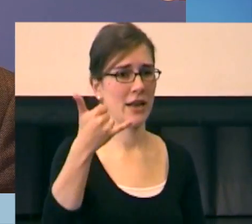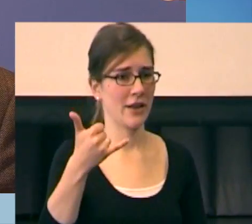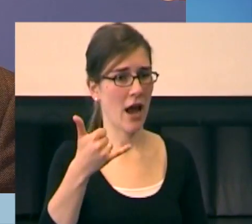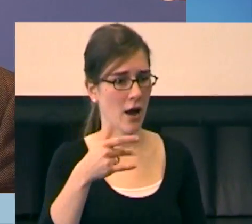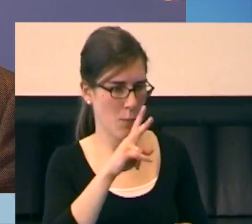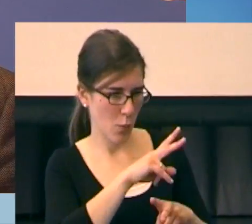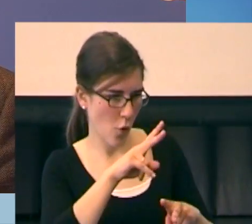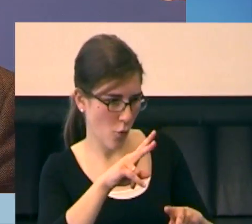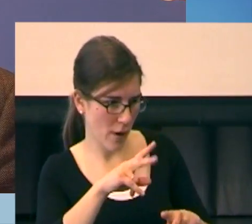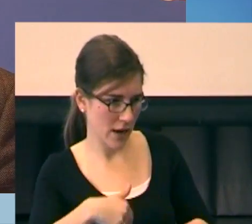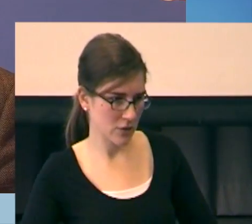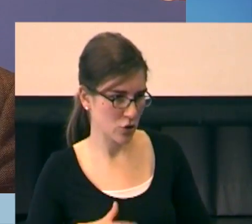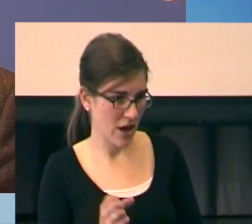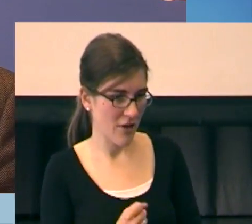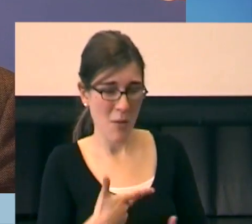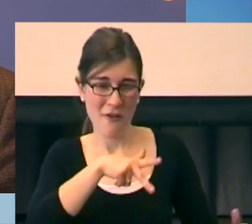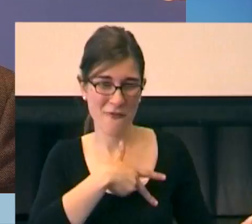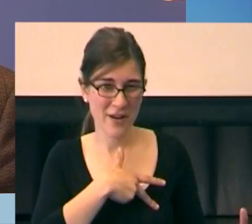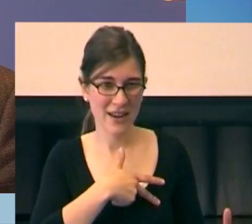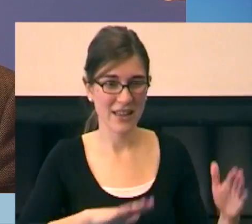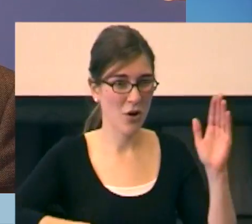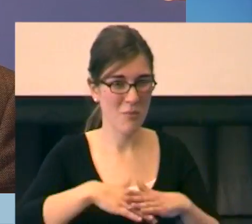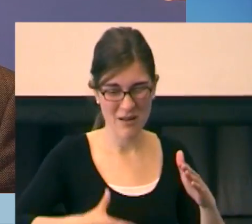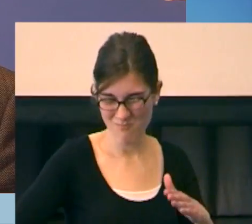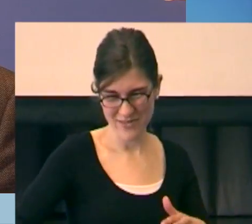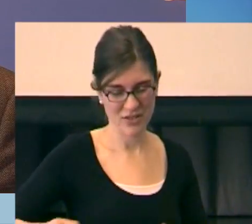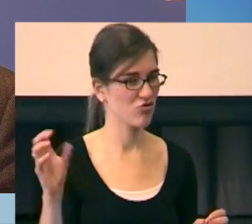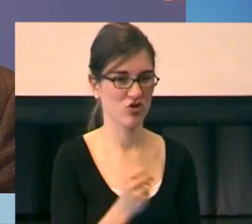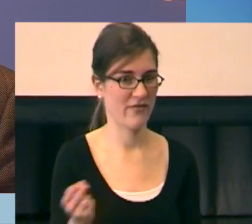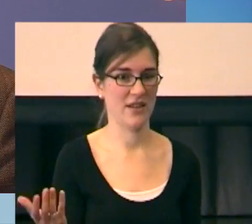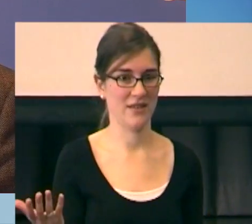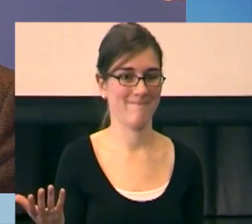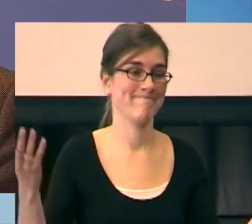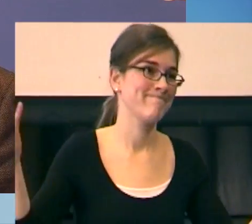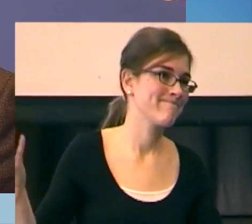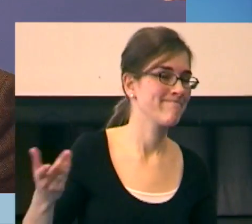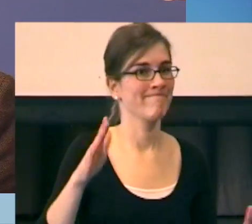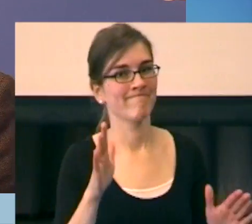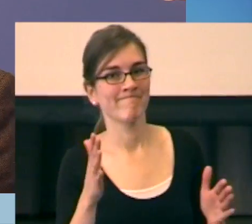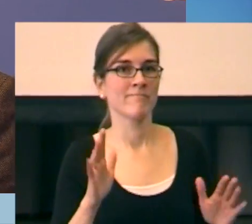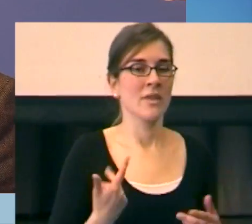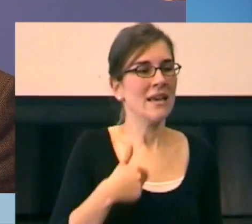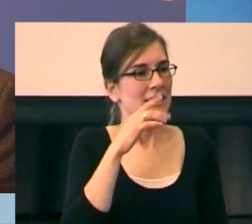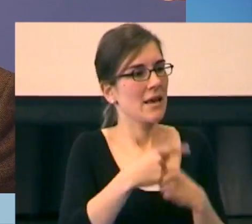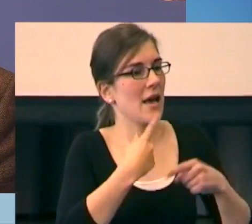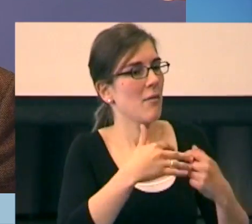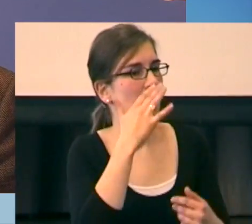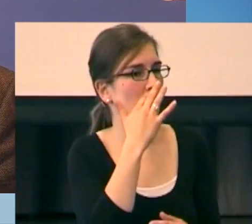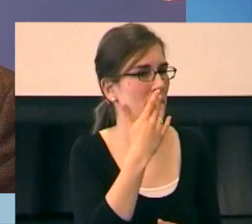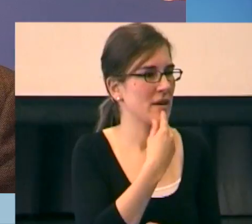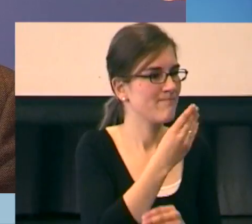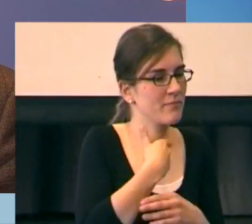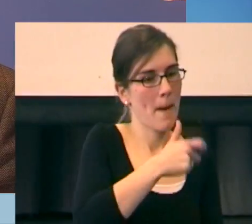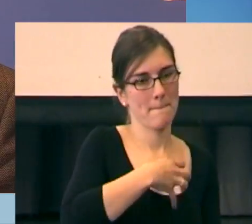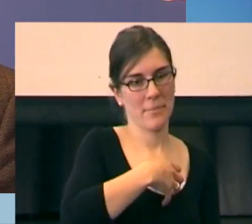halten, aber nicht komplett wegkriegen? Was ich den Patienten immer versuche, klarzumachen, ist, dass sie sich dann,